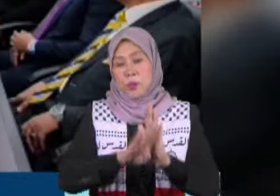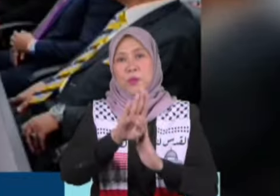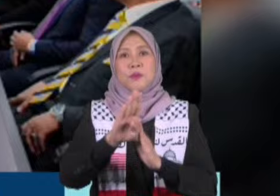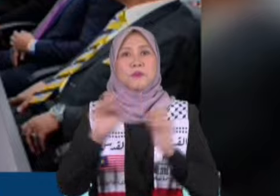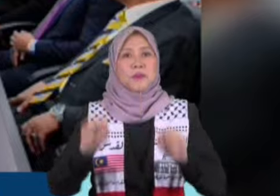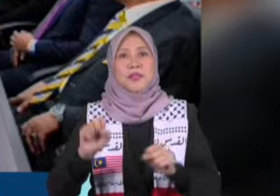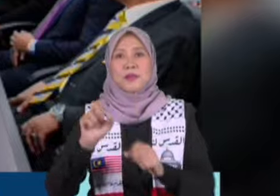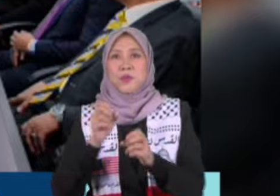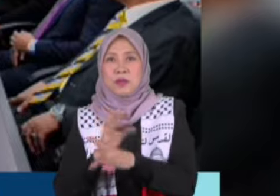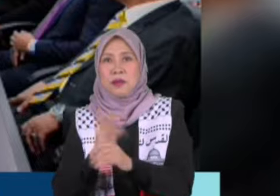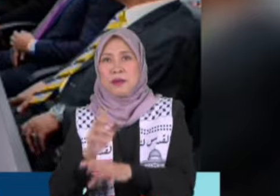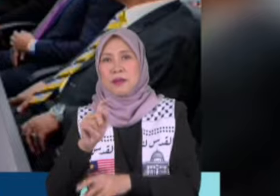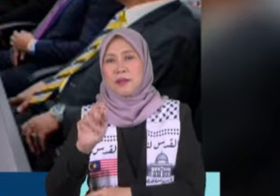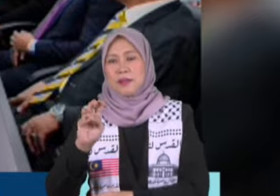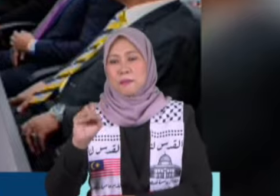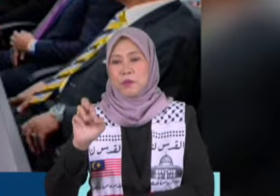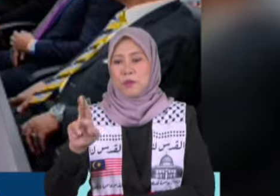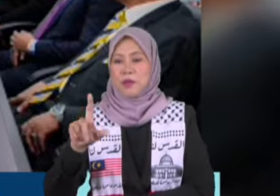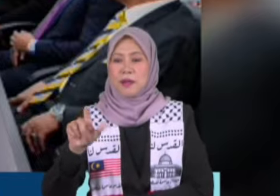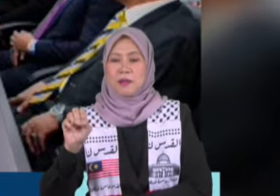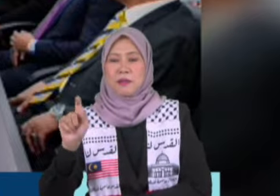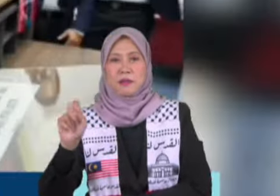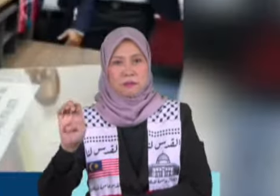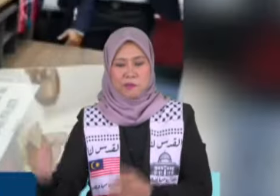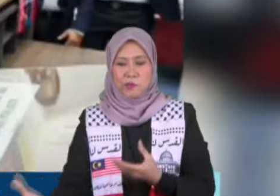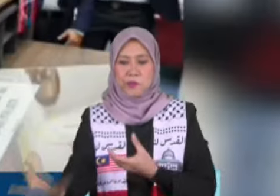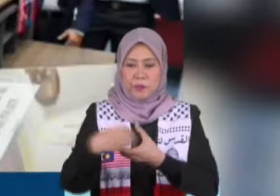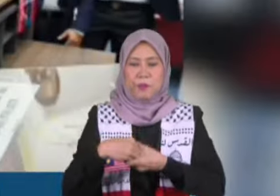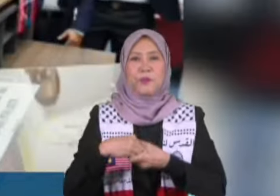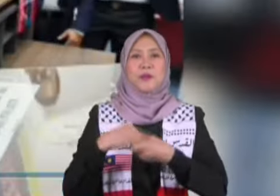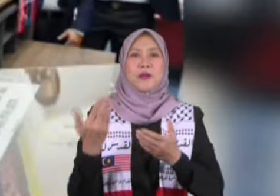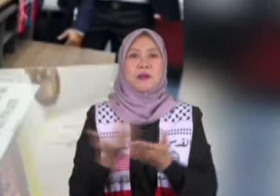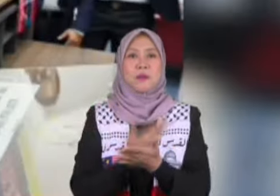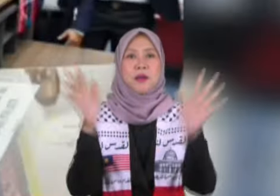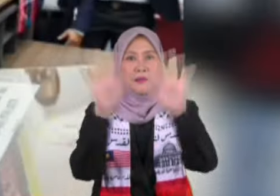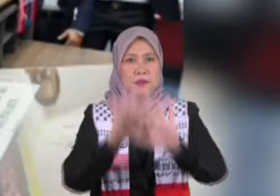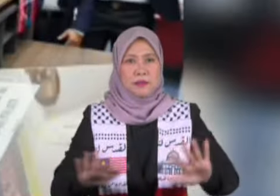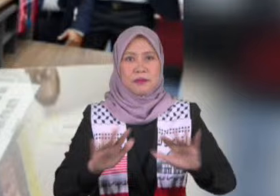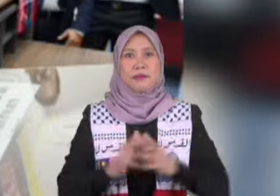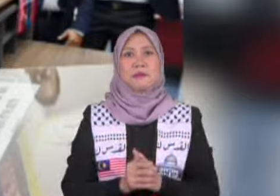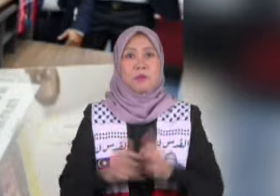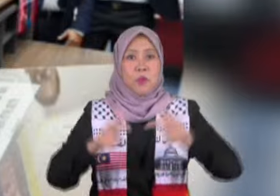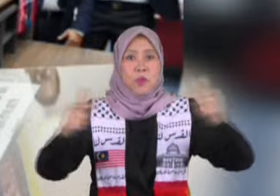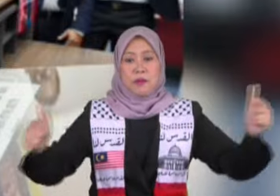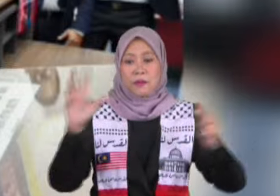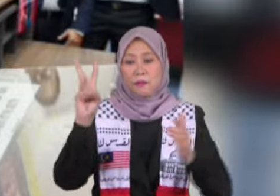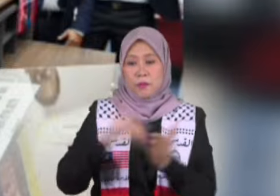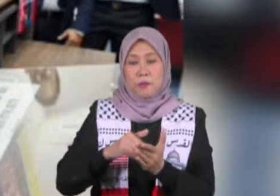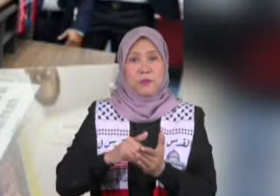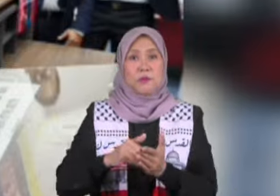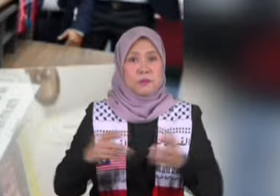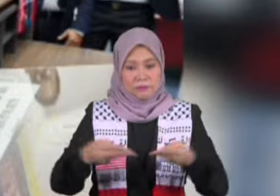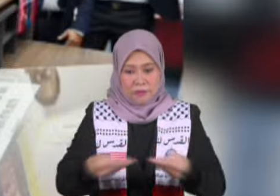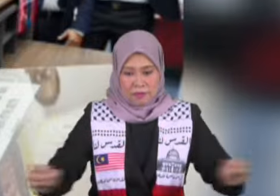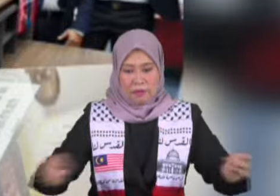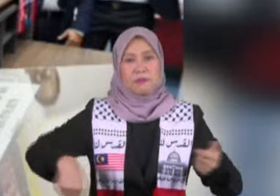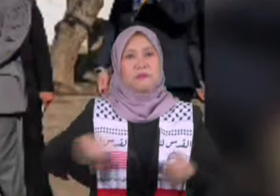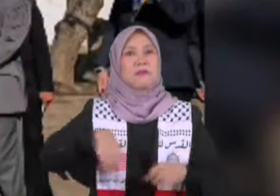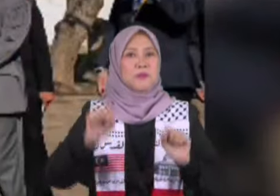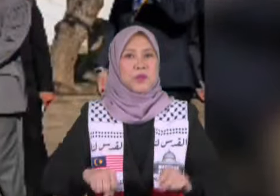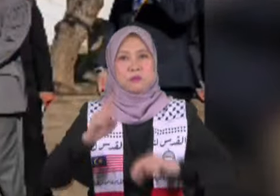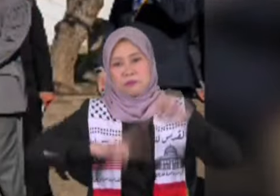untuk menjadi anggota baru di dalam ASEAN. Malaysia turut dianugerahkan tanah seluas 6,000 meter persegi yang boleh dimanfaatkan